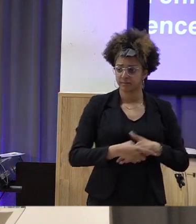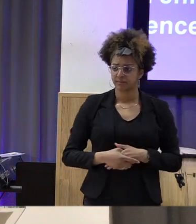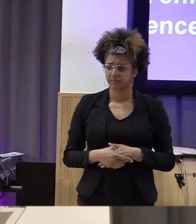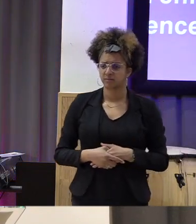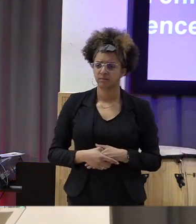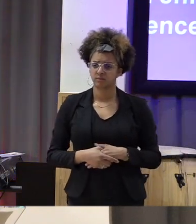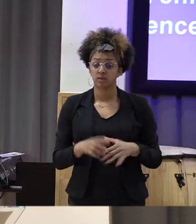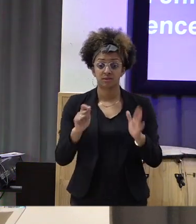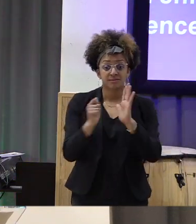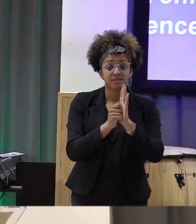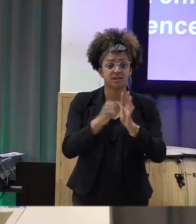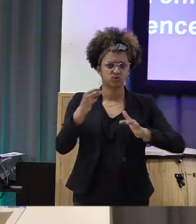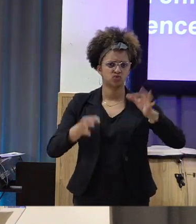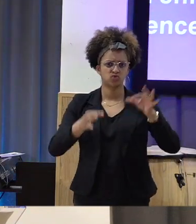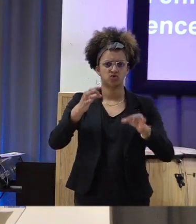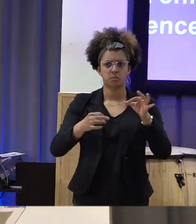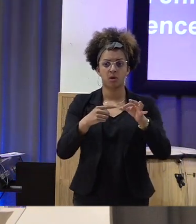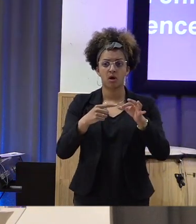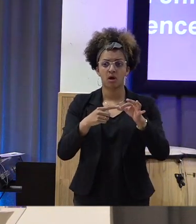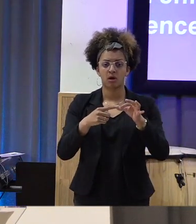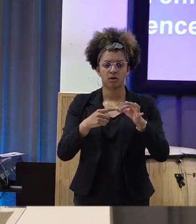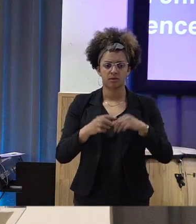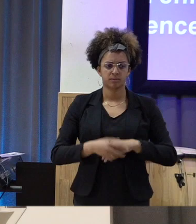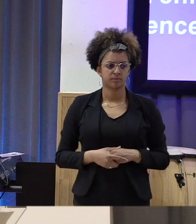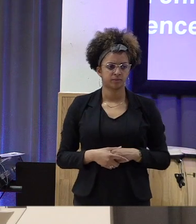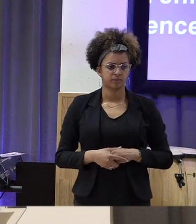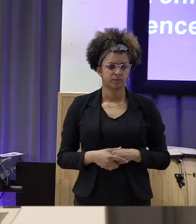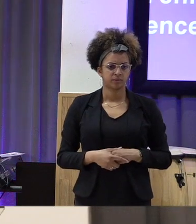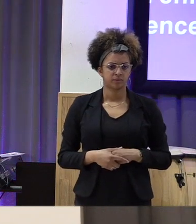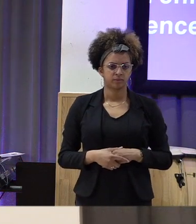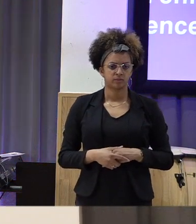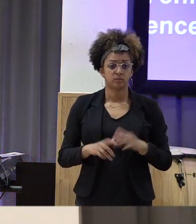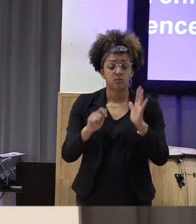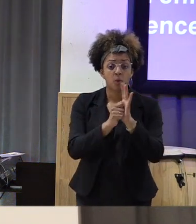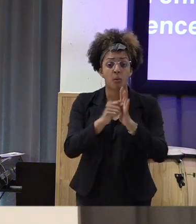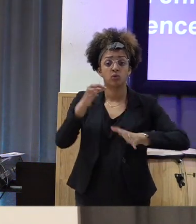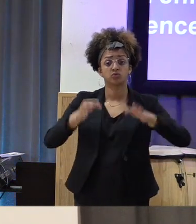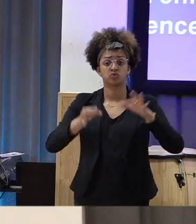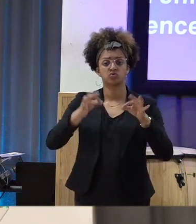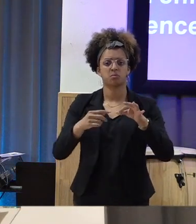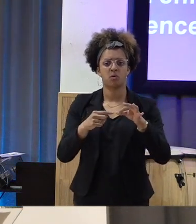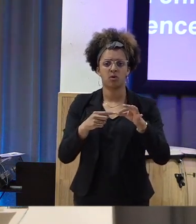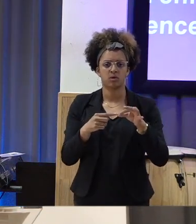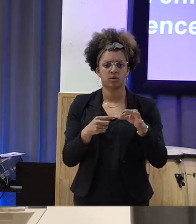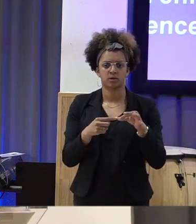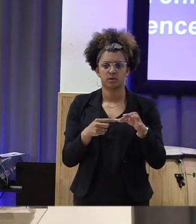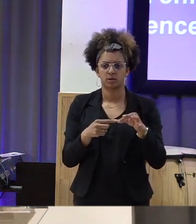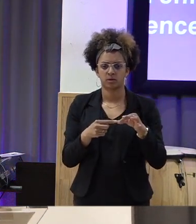Le jugement dont je parle tout à l'heure n'atteindra